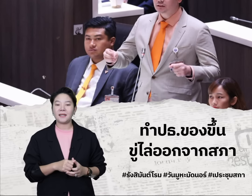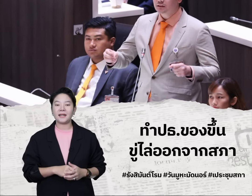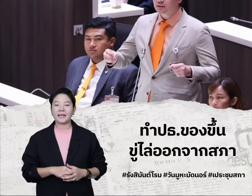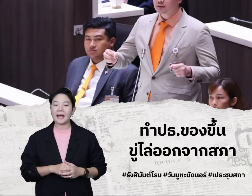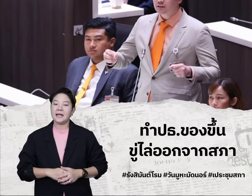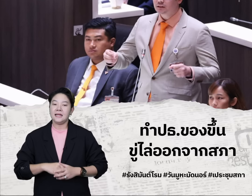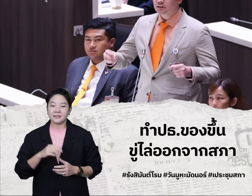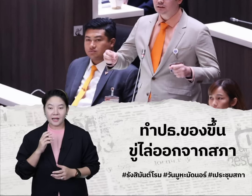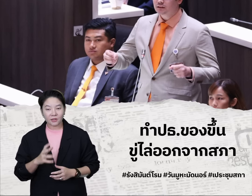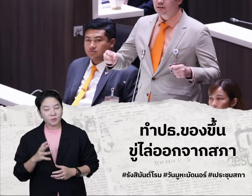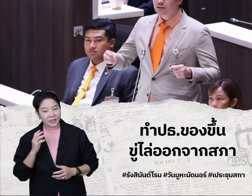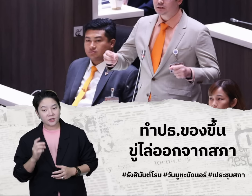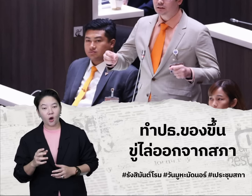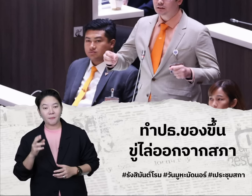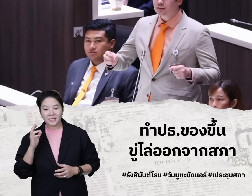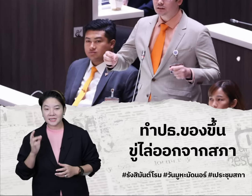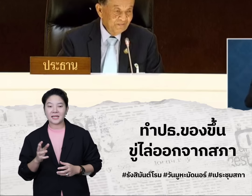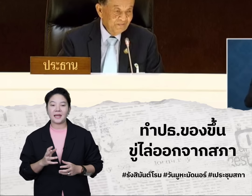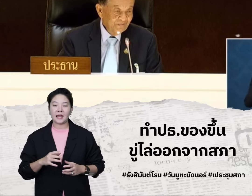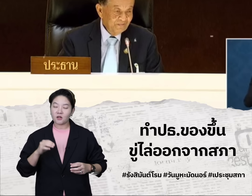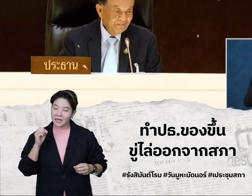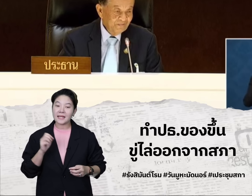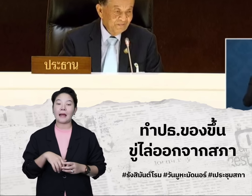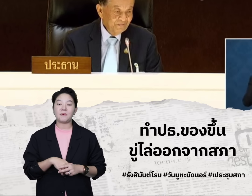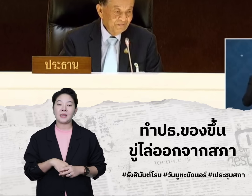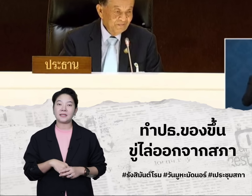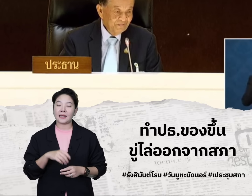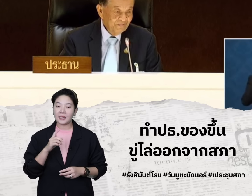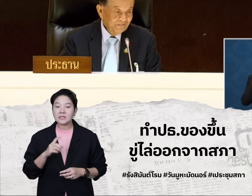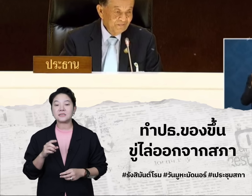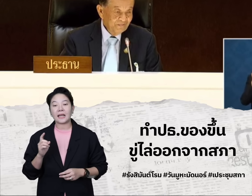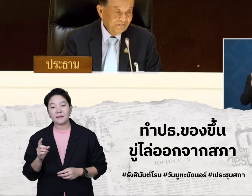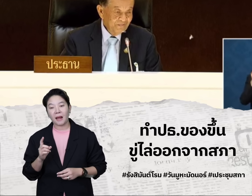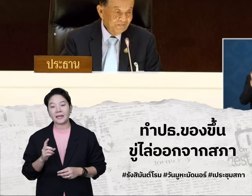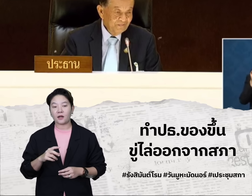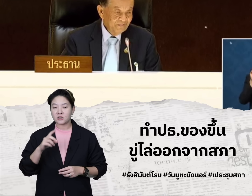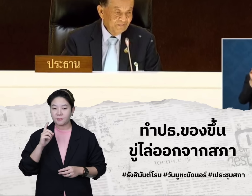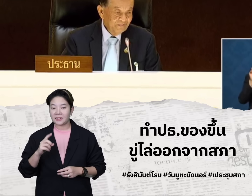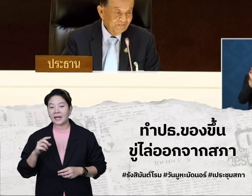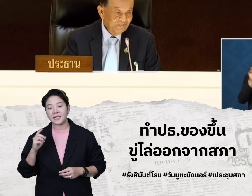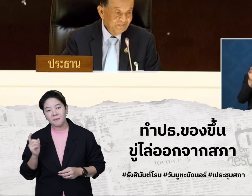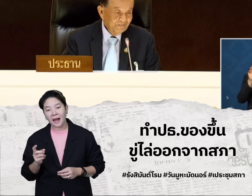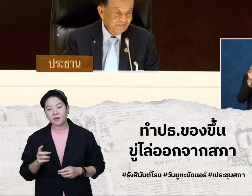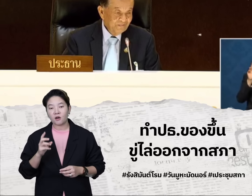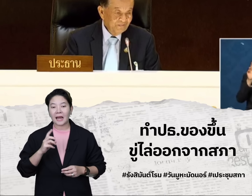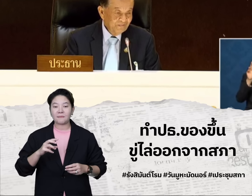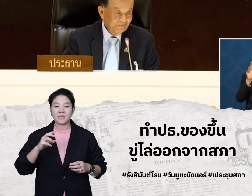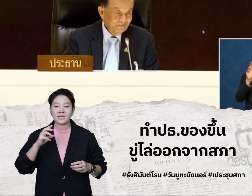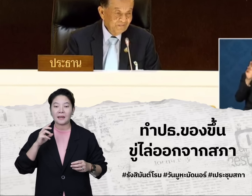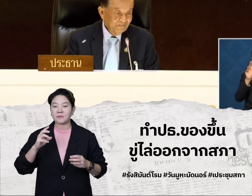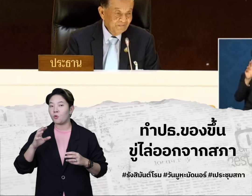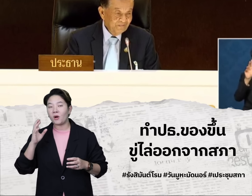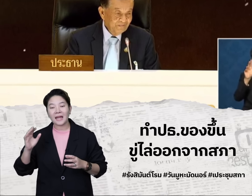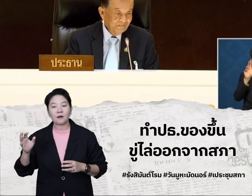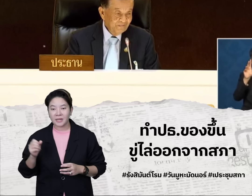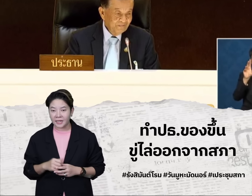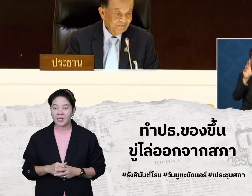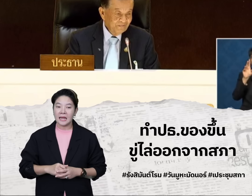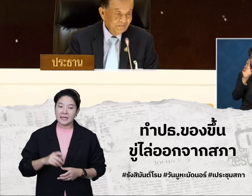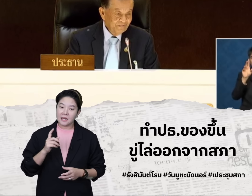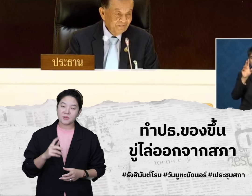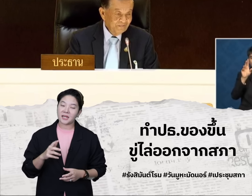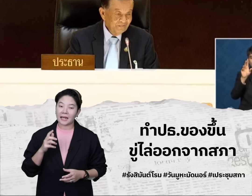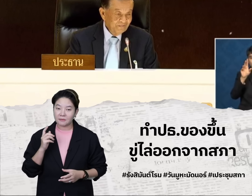ให้ถามมาเลยนะถ้ารัฐมนตรีตอบไม่ชัดเจนเนี่ยก็จะให้ถามอีกแต่ถ้าขึ้นสไลด์มาเนี่ยก็จะเป็นการอธิบายแล้วก็การมีการประท้วงยาว